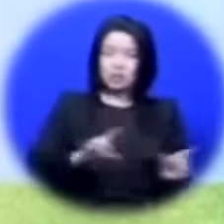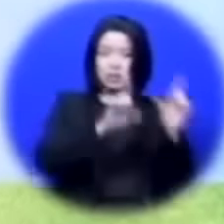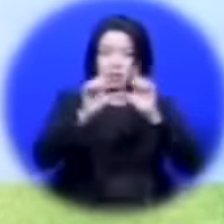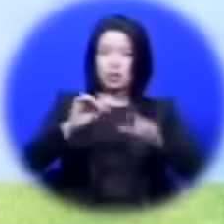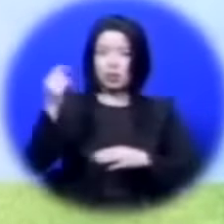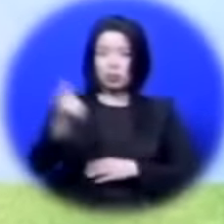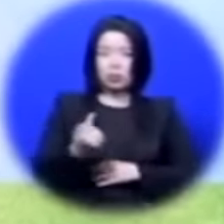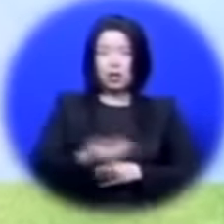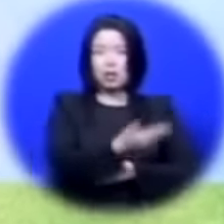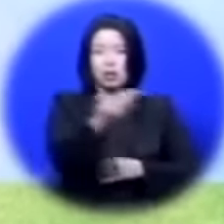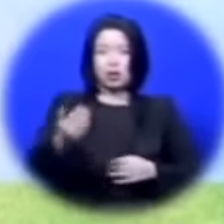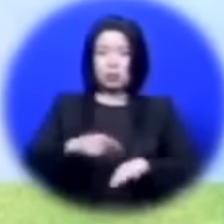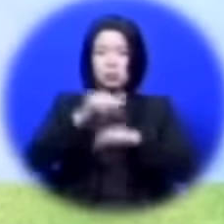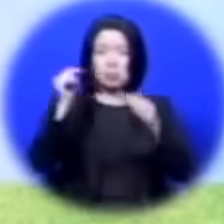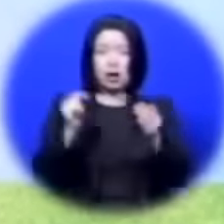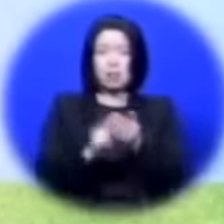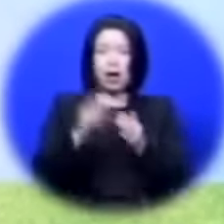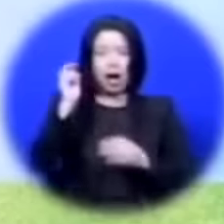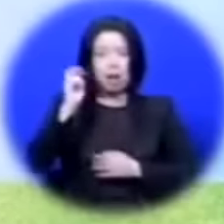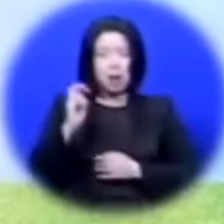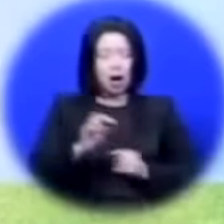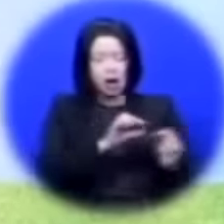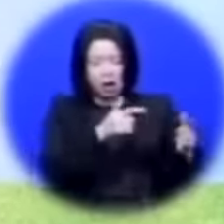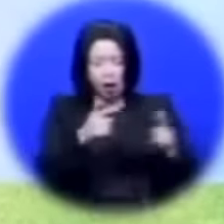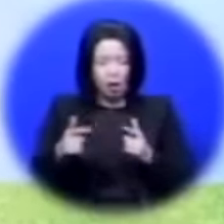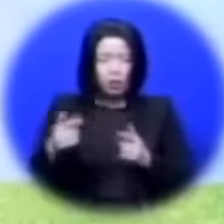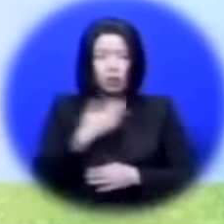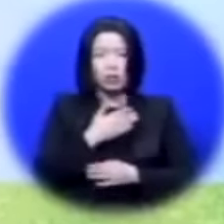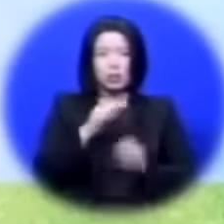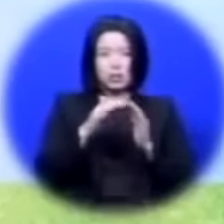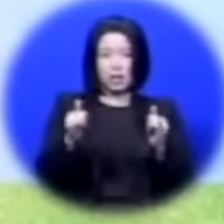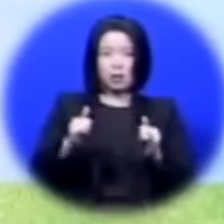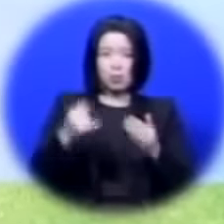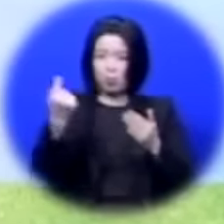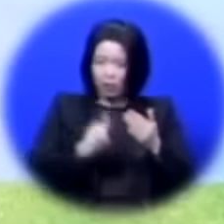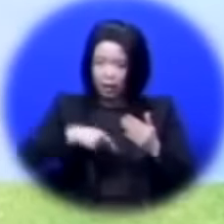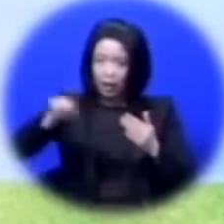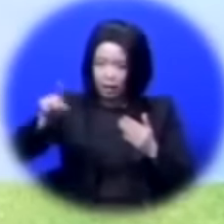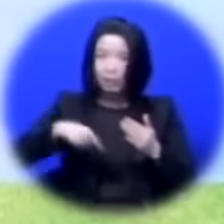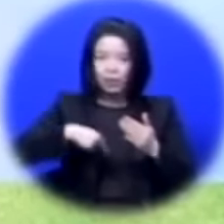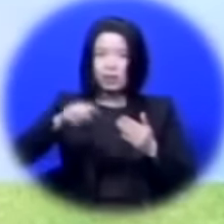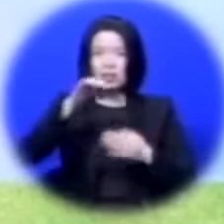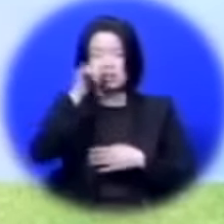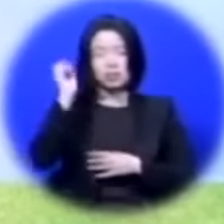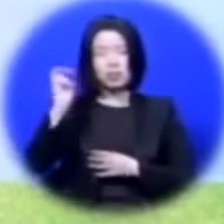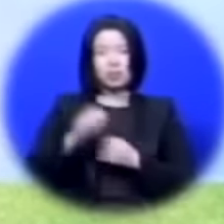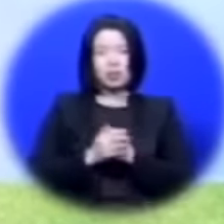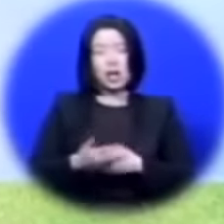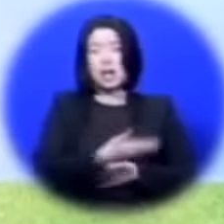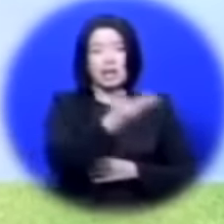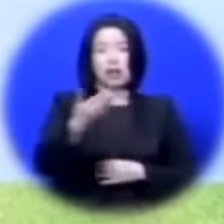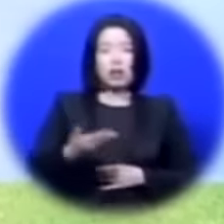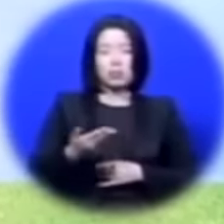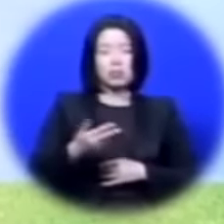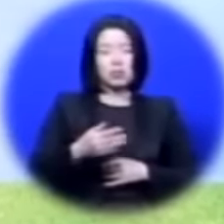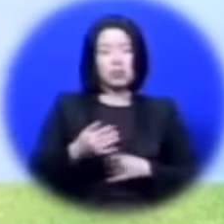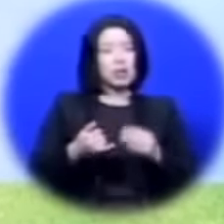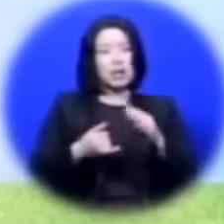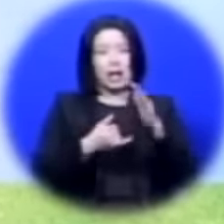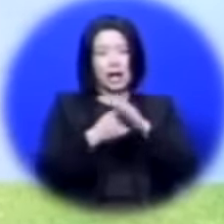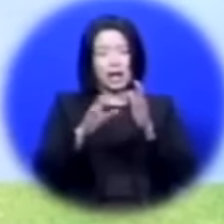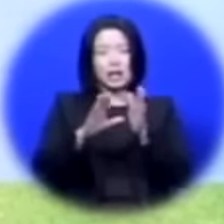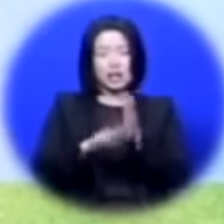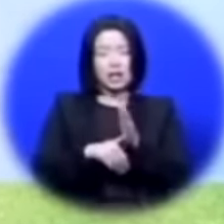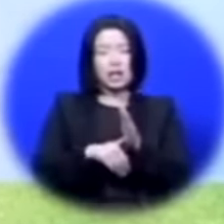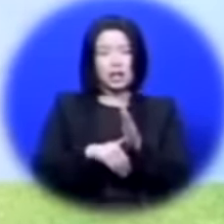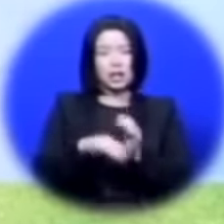여러분의 마음에 아마 여러 사람이 들어왔다 갔을 거예요 여러분 설 없을 때